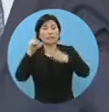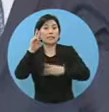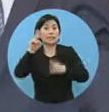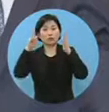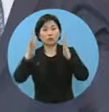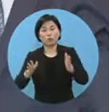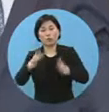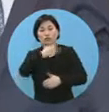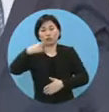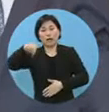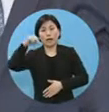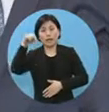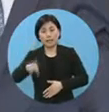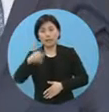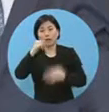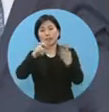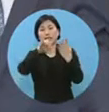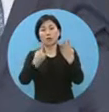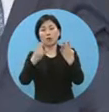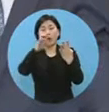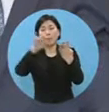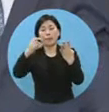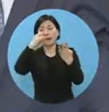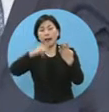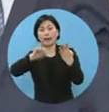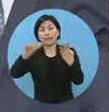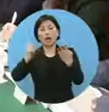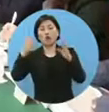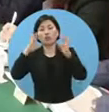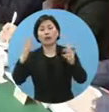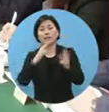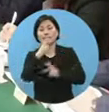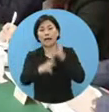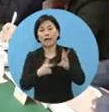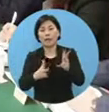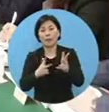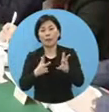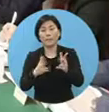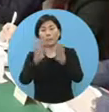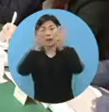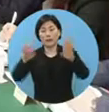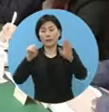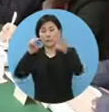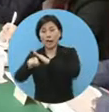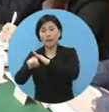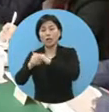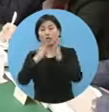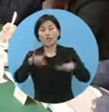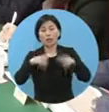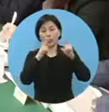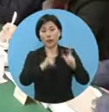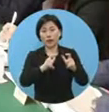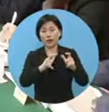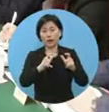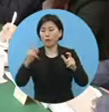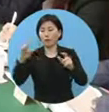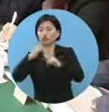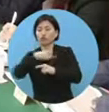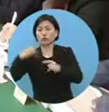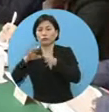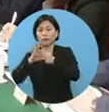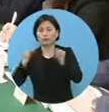중국 윈낭성 쿤밍시에서 열린 제4회 팬아시아 육아산업 박람회장을 방문해 관계자들과 전남의 식품 발전